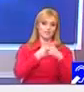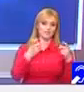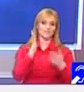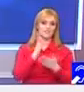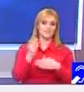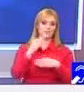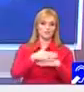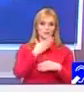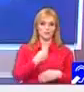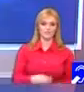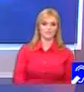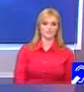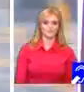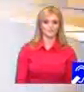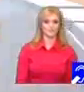Să aveți o seară frumoasă!